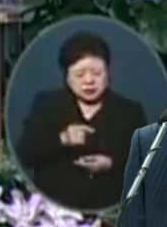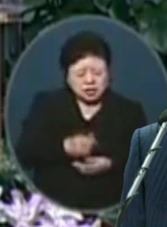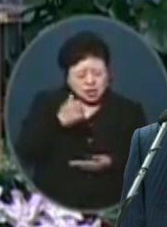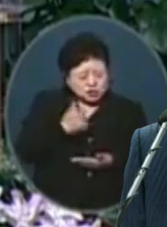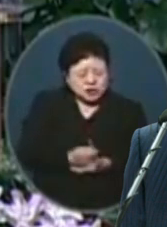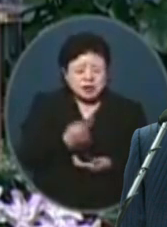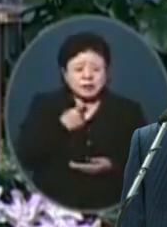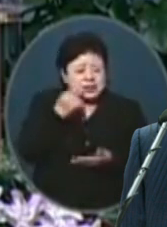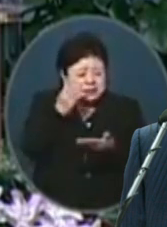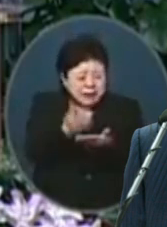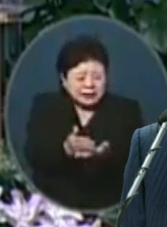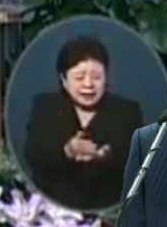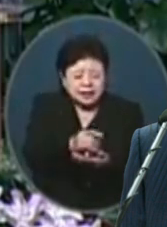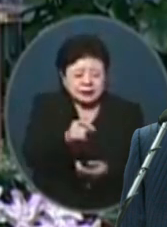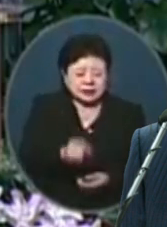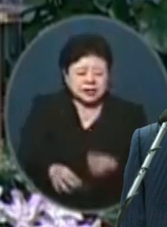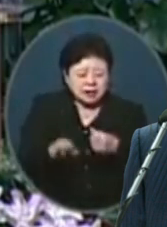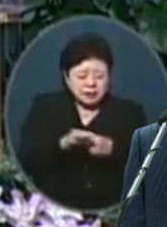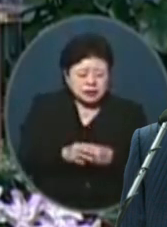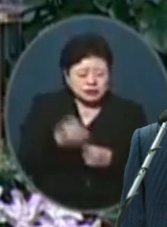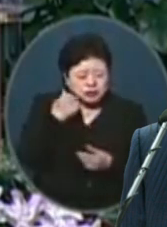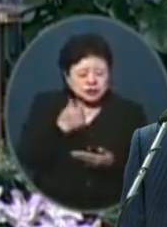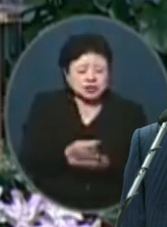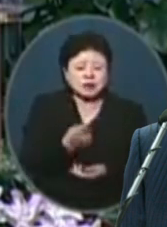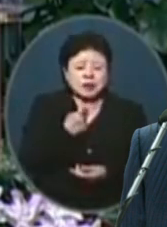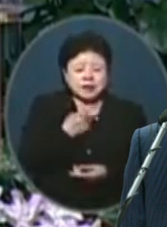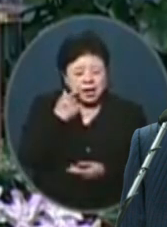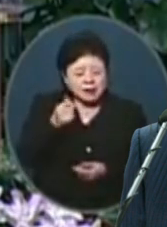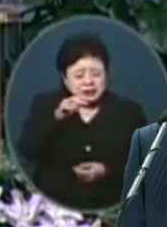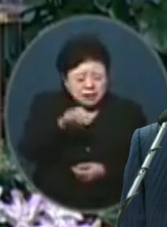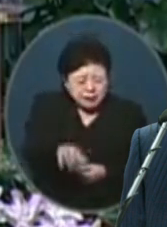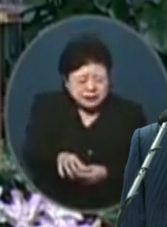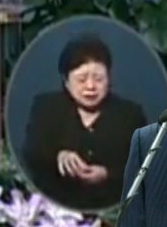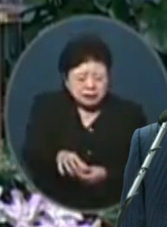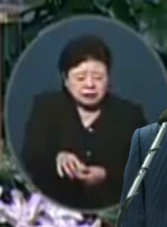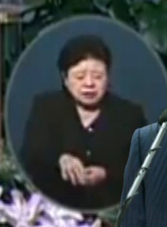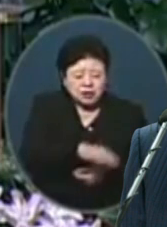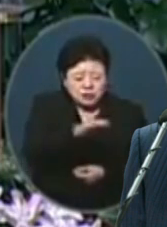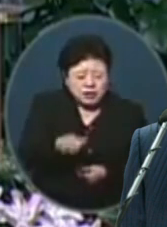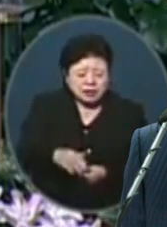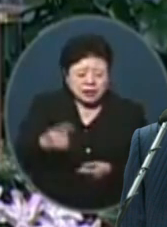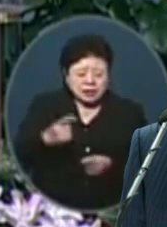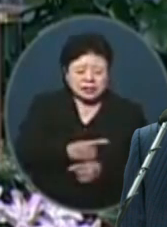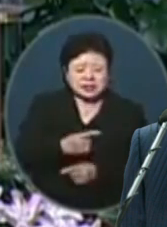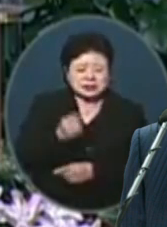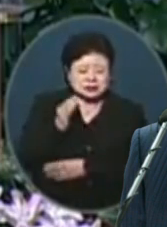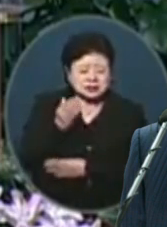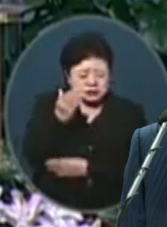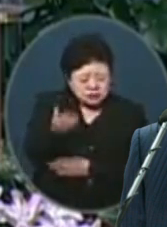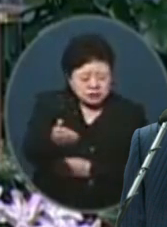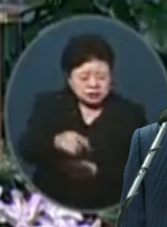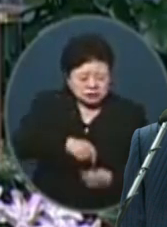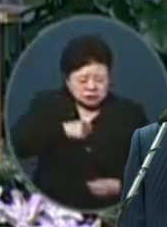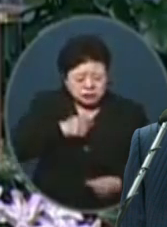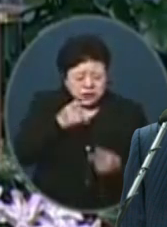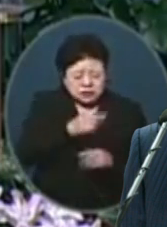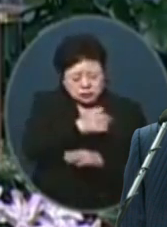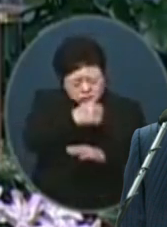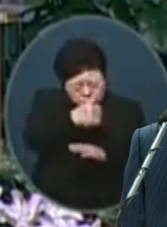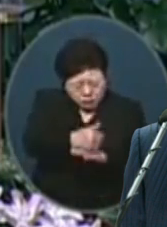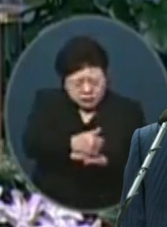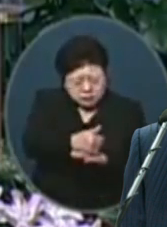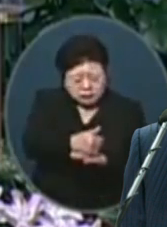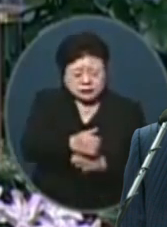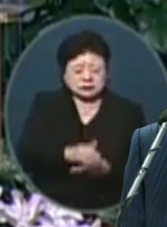죄를 범하지 않게 하심이라. 만일 누가 죄를 범하여도 아버지 앞에서 우리에게 대언자가 있으니 곧 의로우신 예수